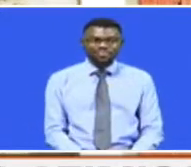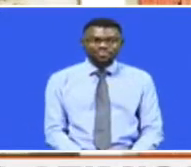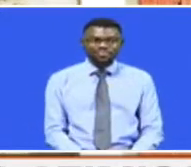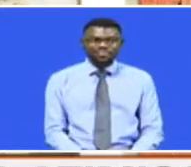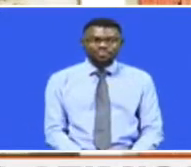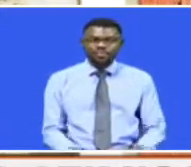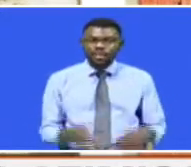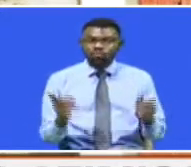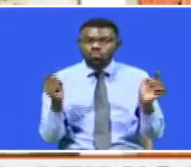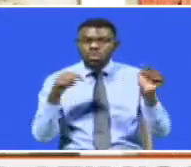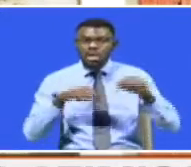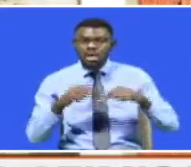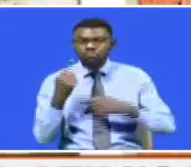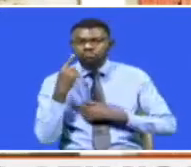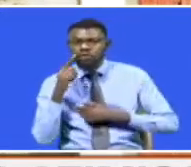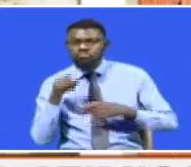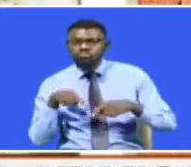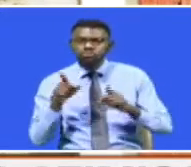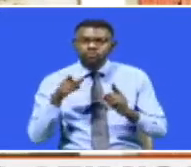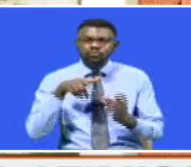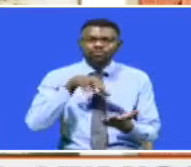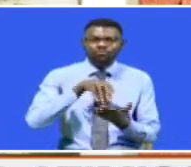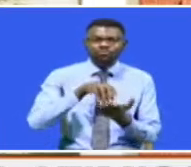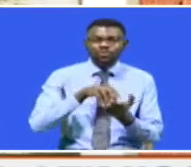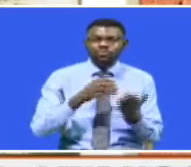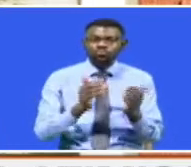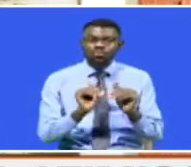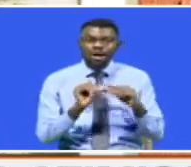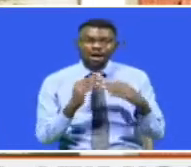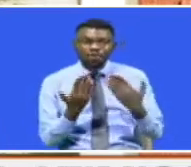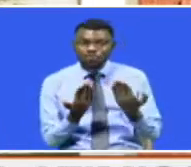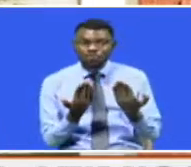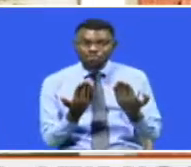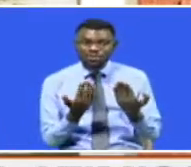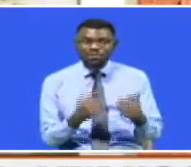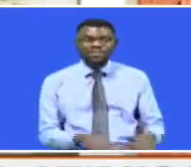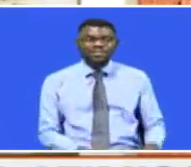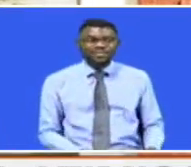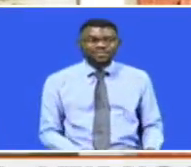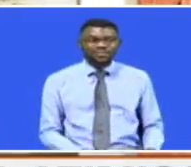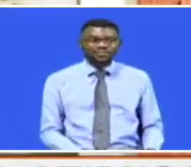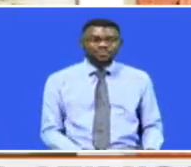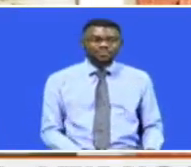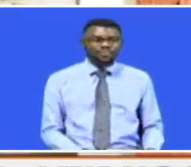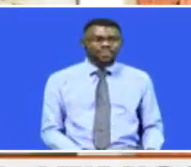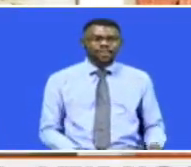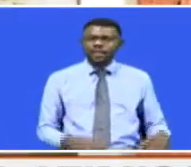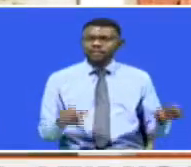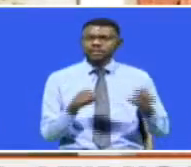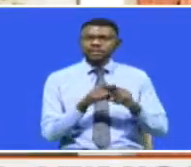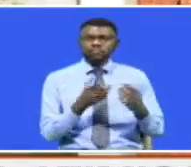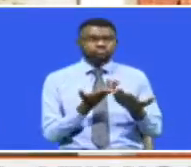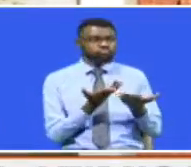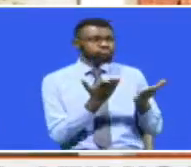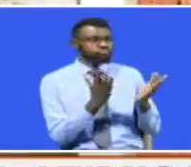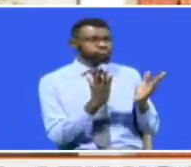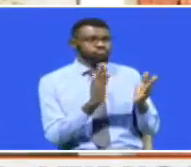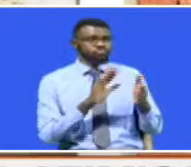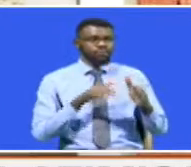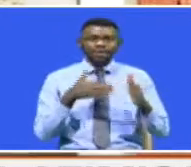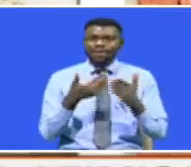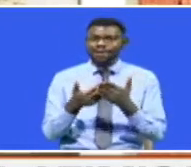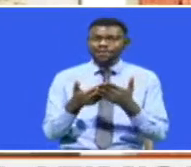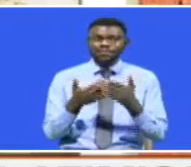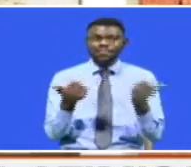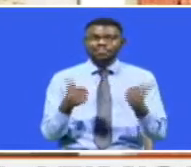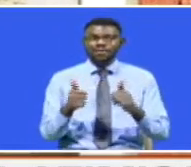So we came to check on him, and luckily, because when you also guys also arrived, those who had